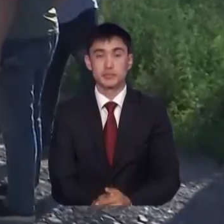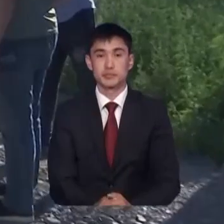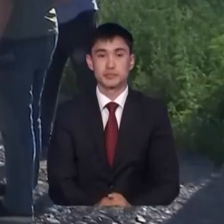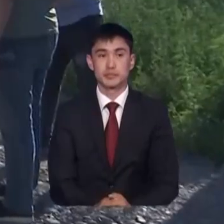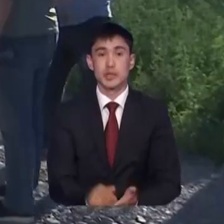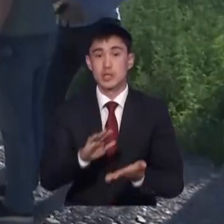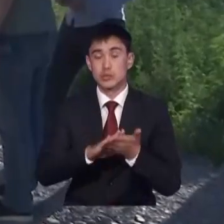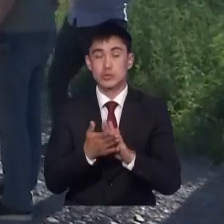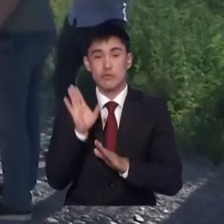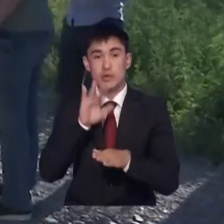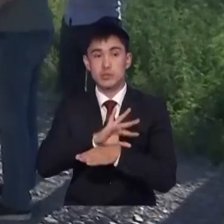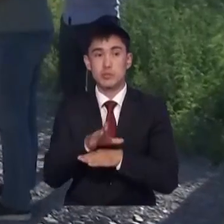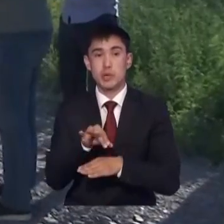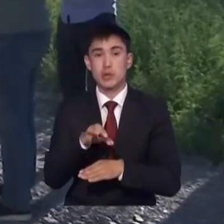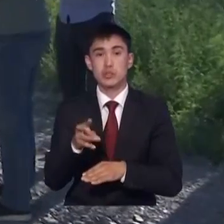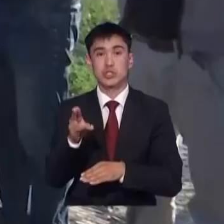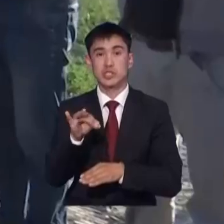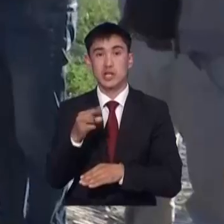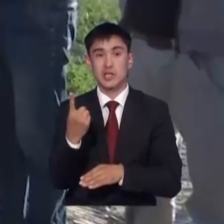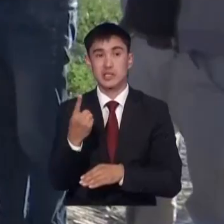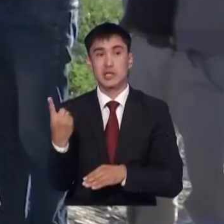ситуация с водоснабжением миране